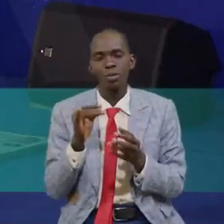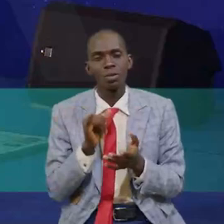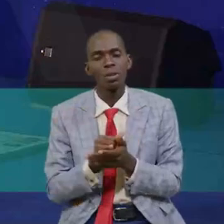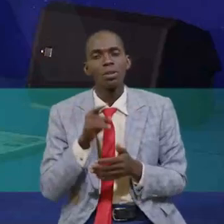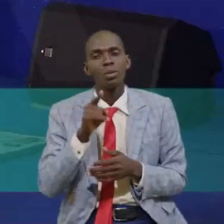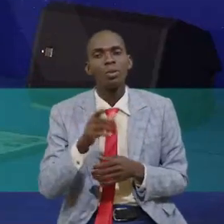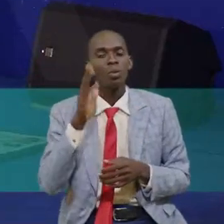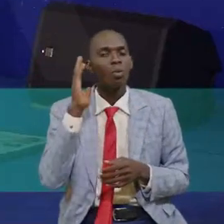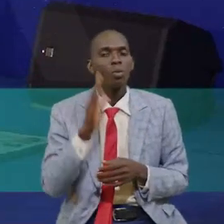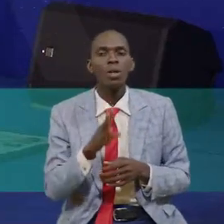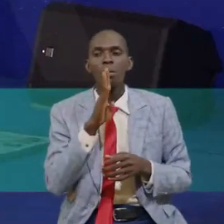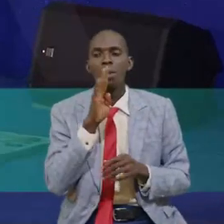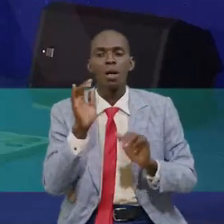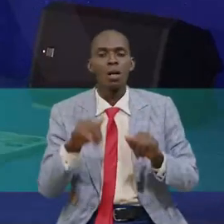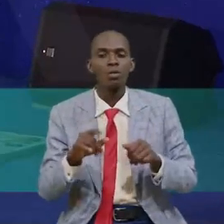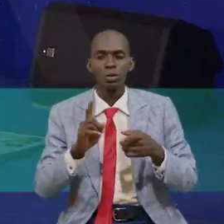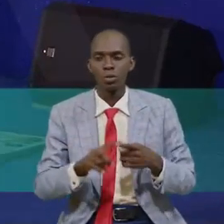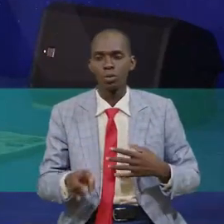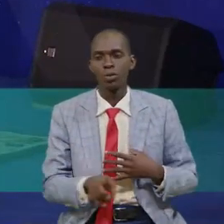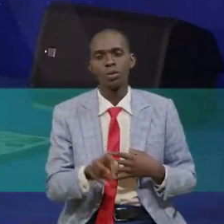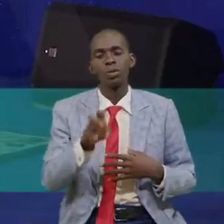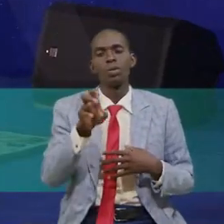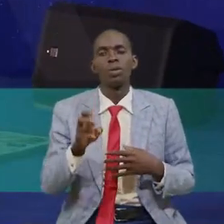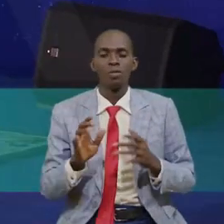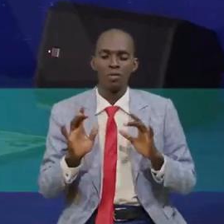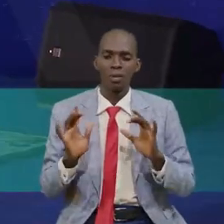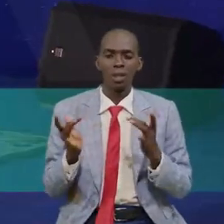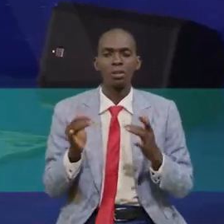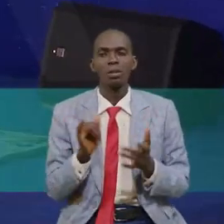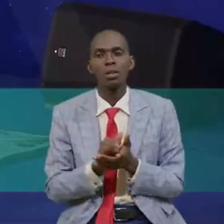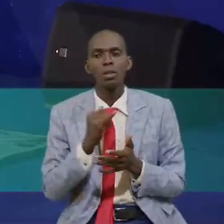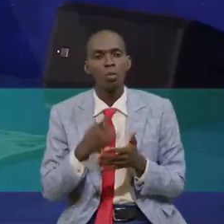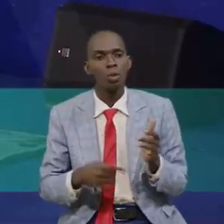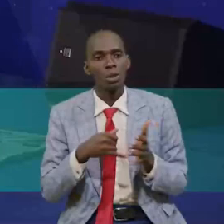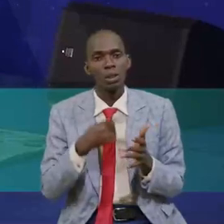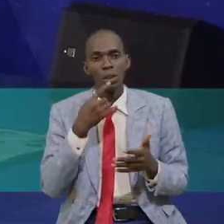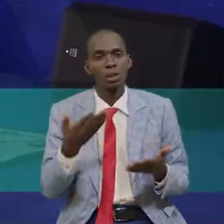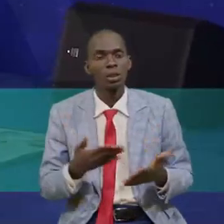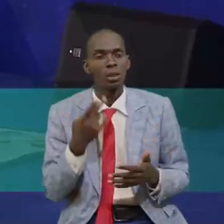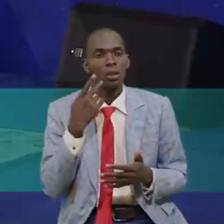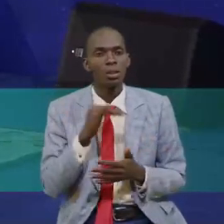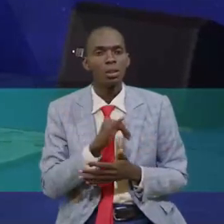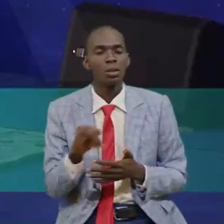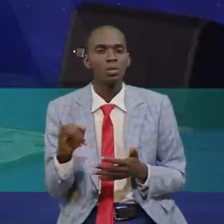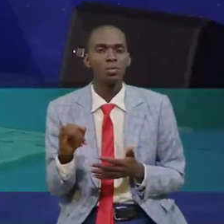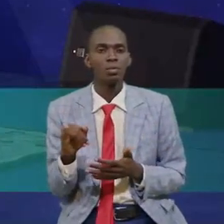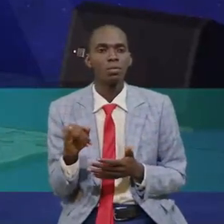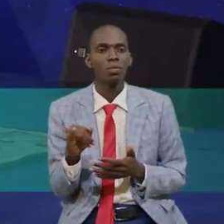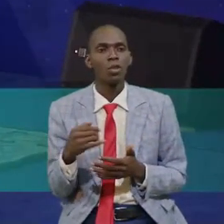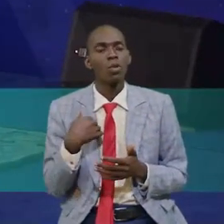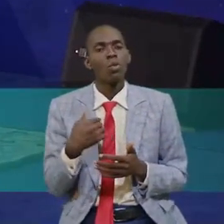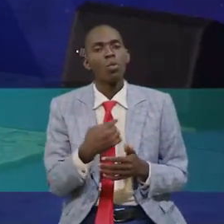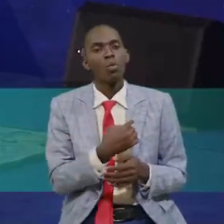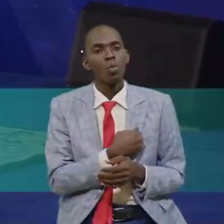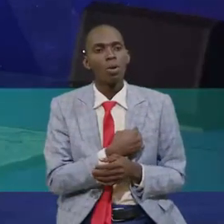tu puisses être capable de voyager léger. C'est ce qu'il nous dit. Nous donc aussi,